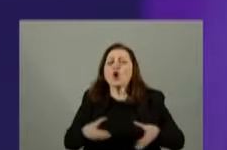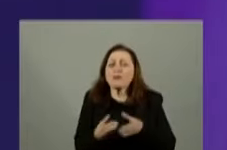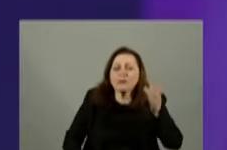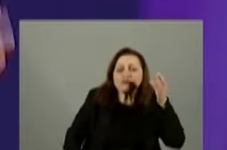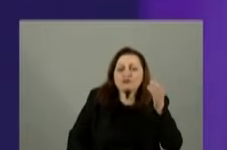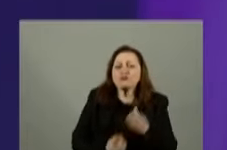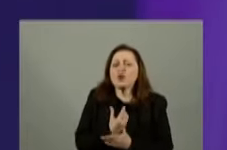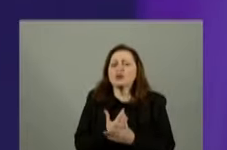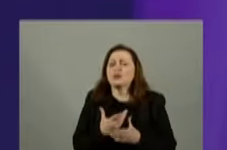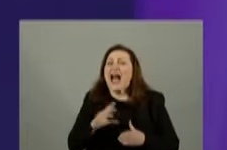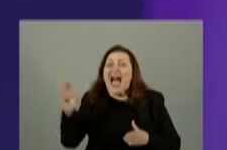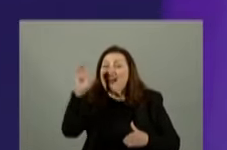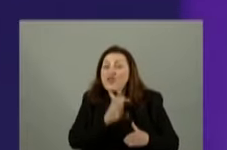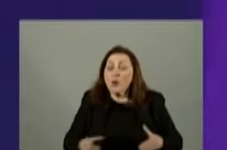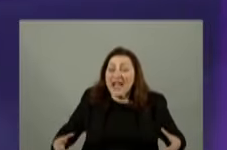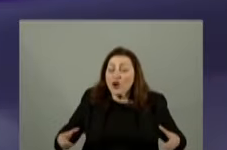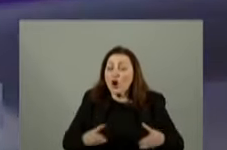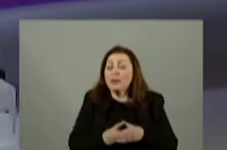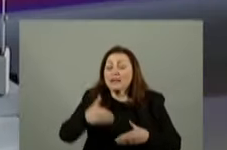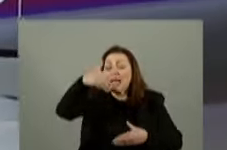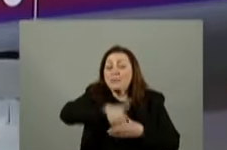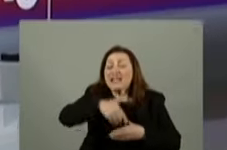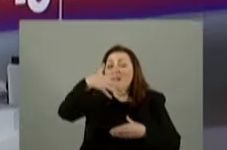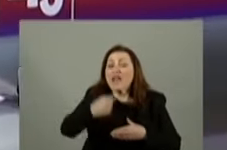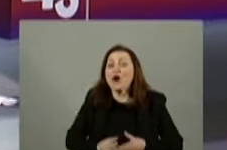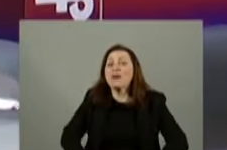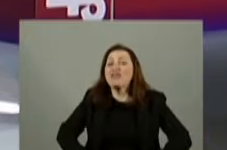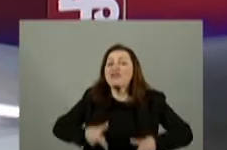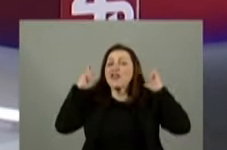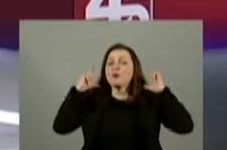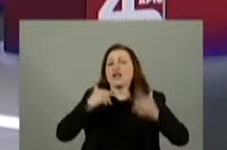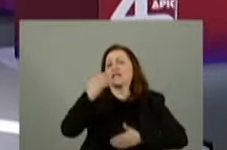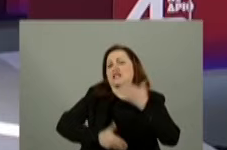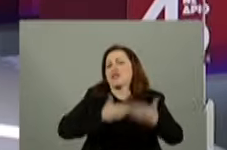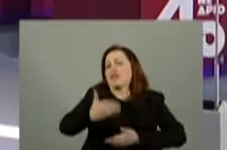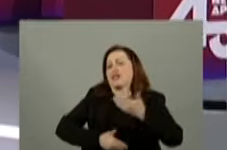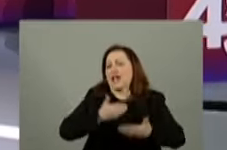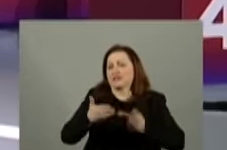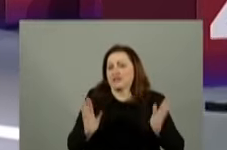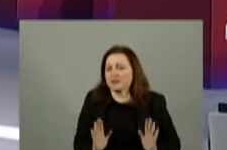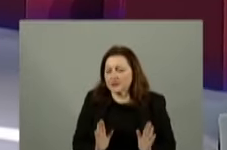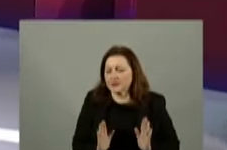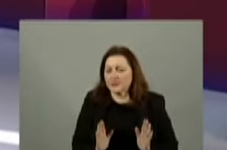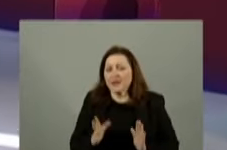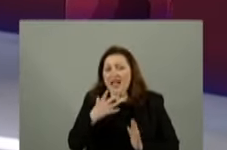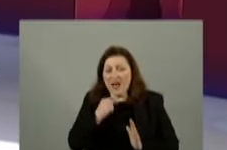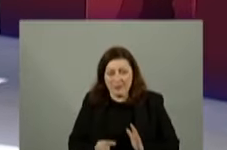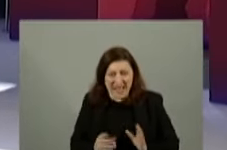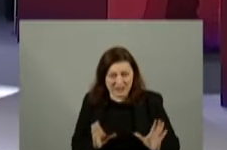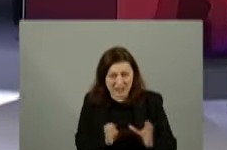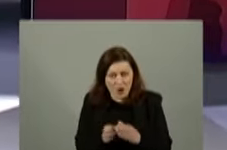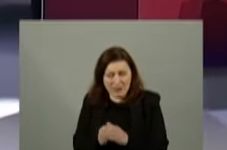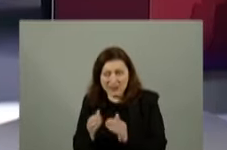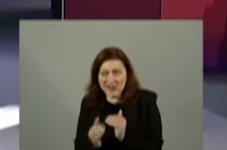Και τελικά αυτό που έκανε ο Κασελάκης ήταν ότι σήκωσε το γάντι με αυτοπεποίθηση, με άνεση,